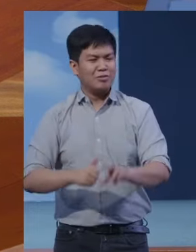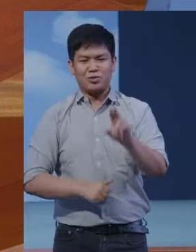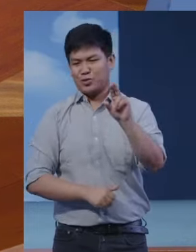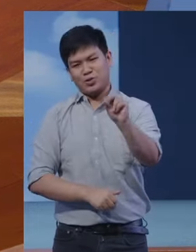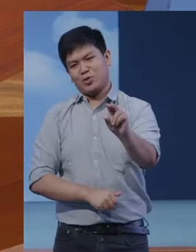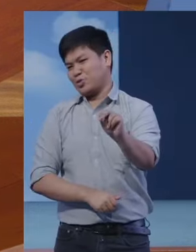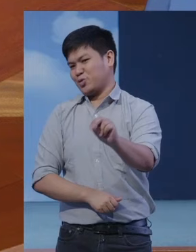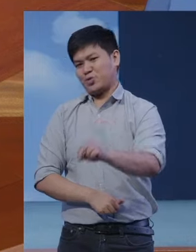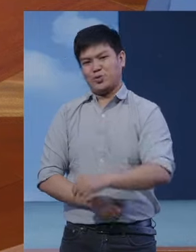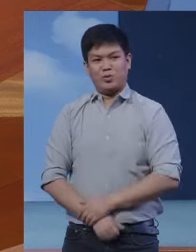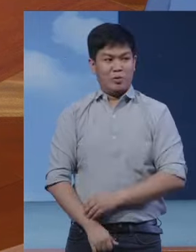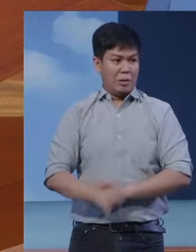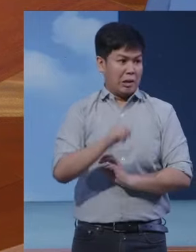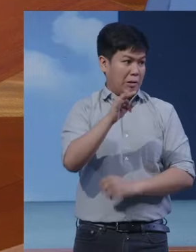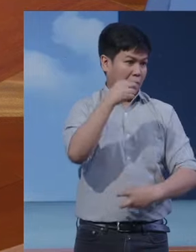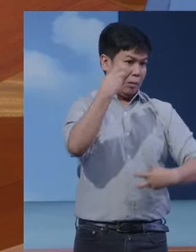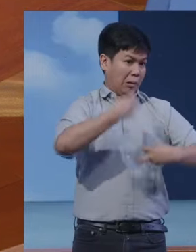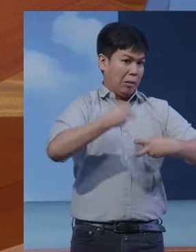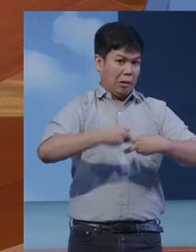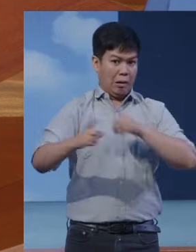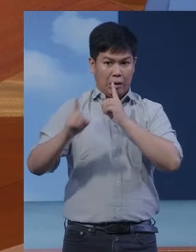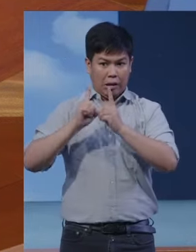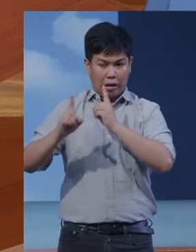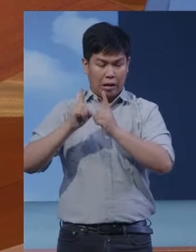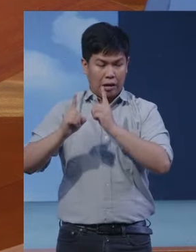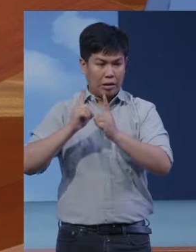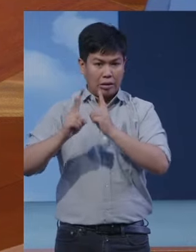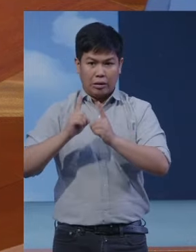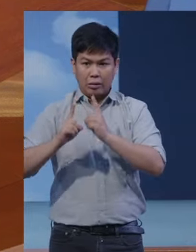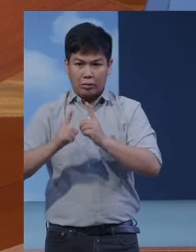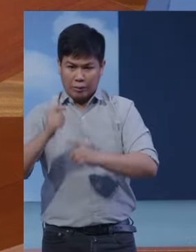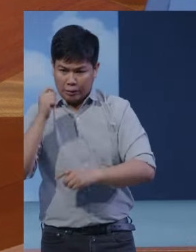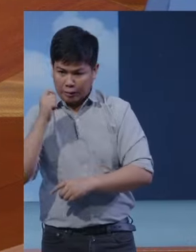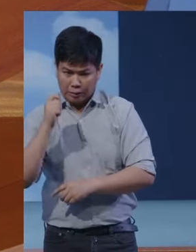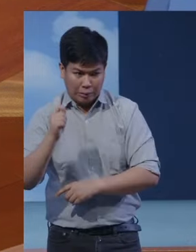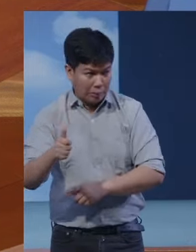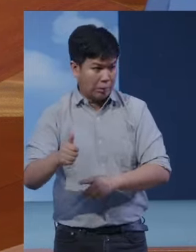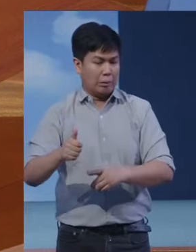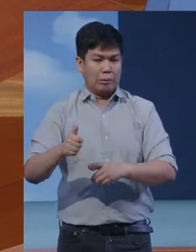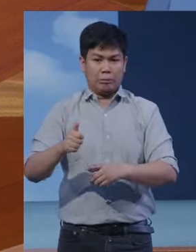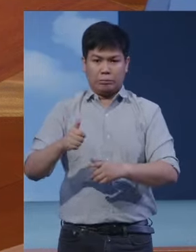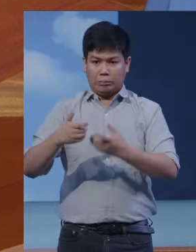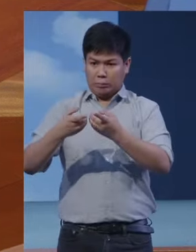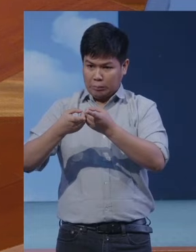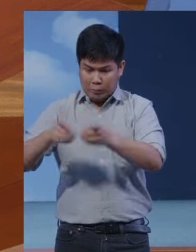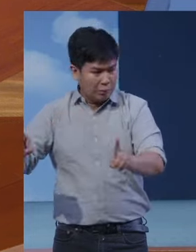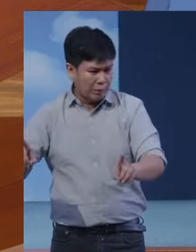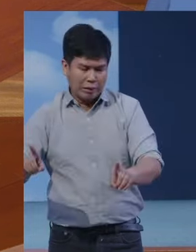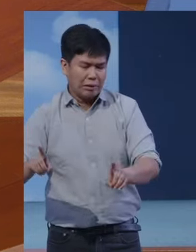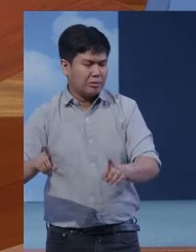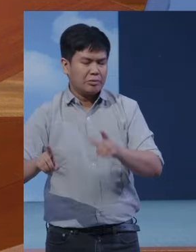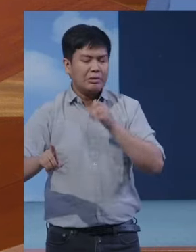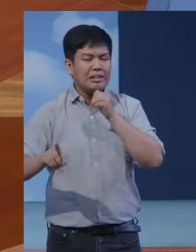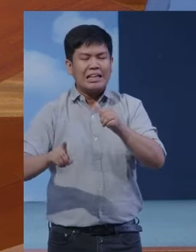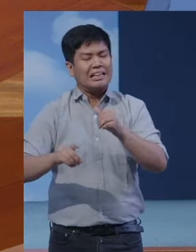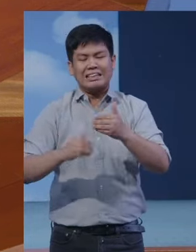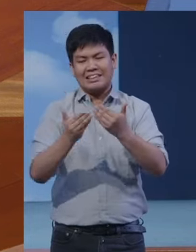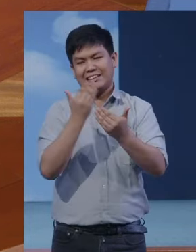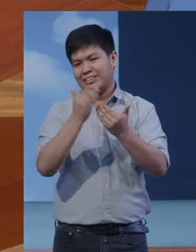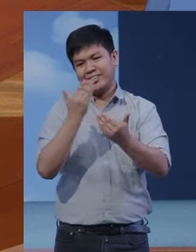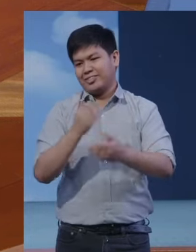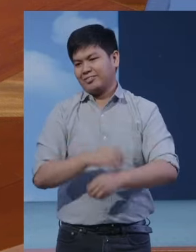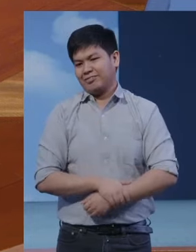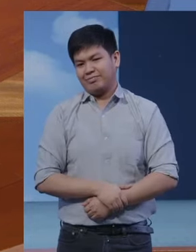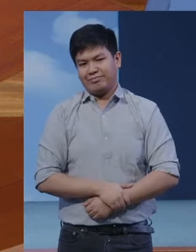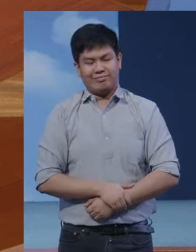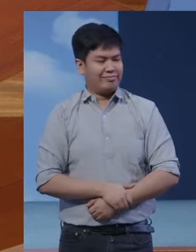mahirap o masamang ah pag-aasawa na maaaring kayo'y nasa kalagitnaan ngayong ah